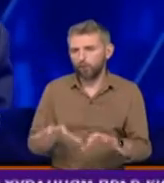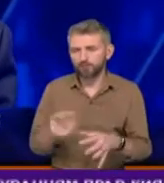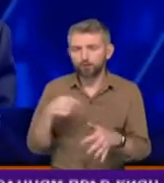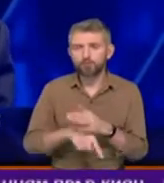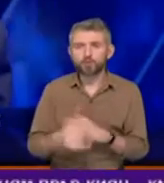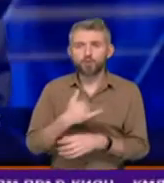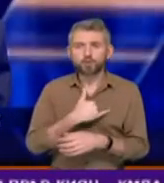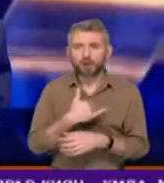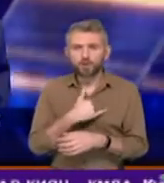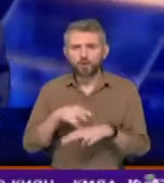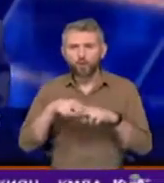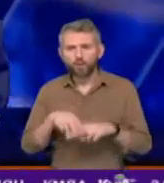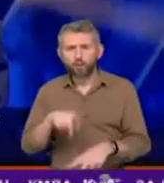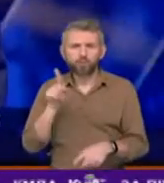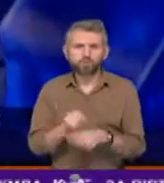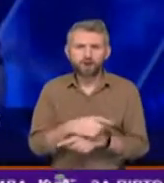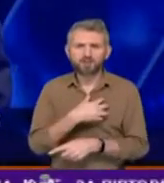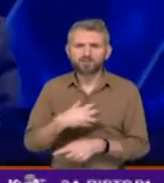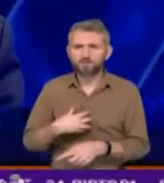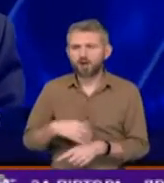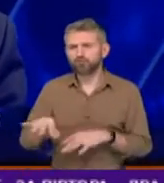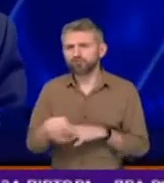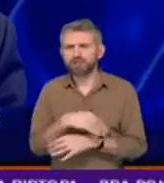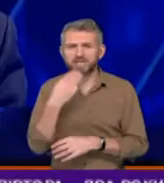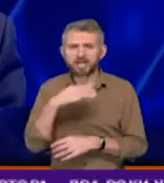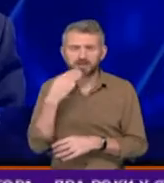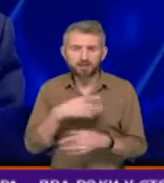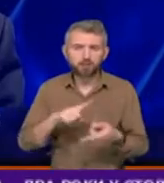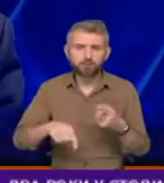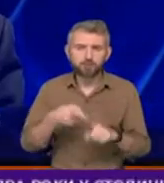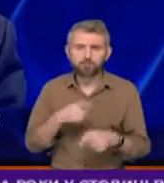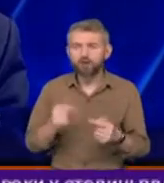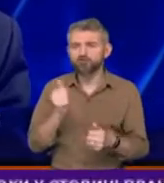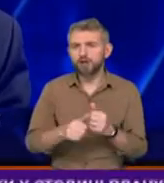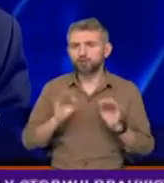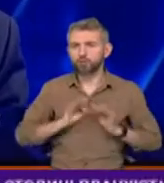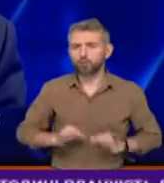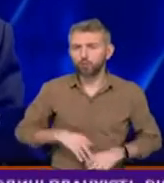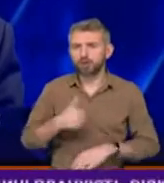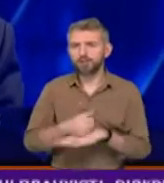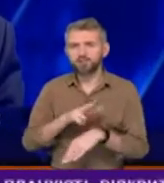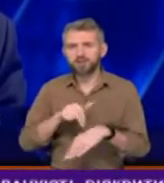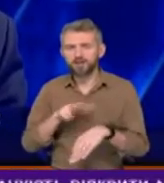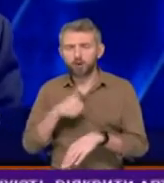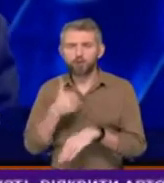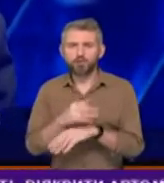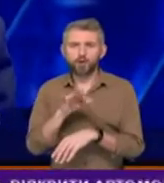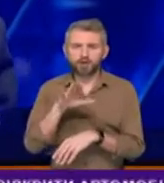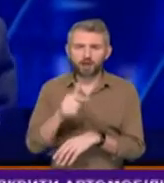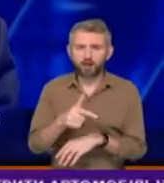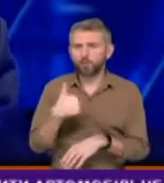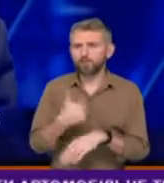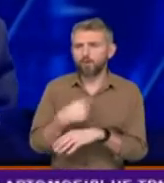що в нас кум, брат, сват, дружина, тітка, все часто це прокурор, головний міліціонер, голова ОТГ, голова облради.